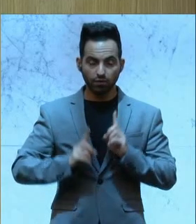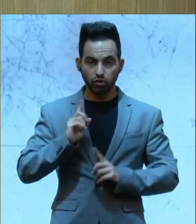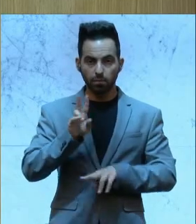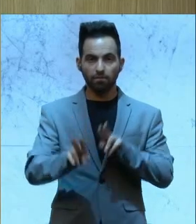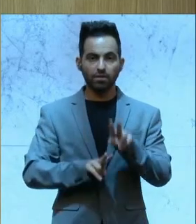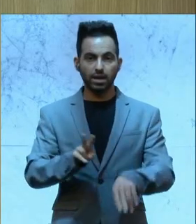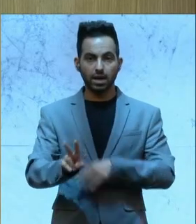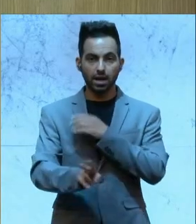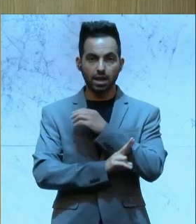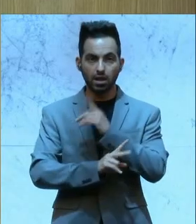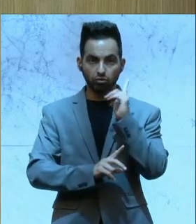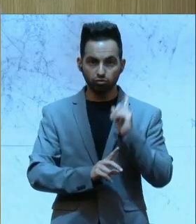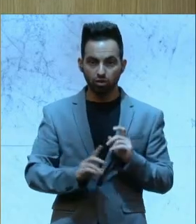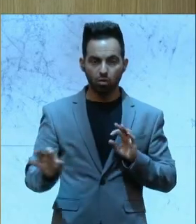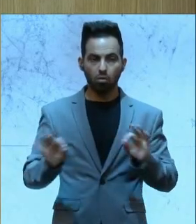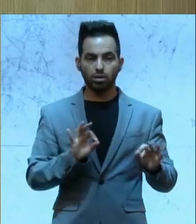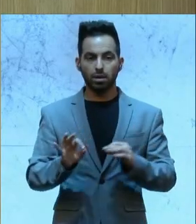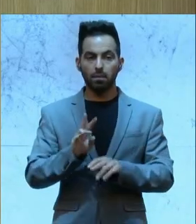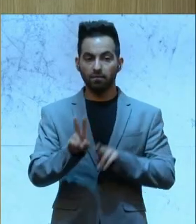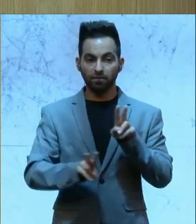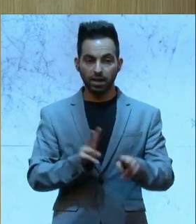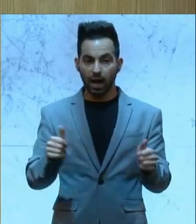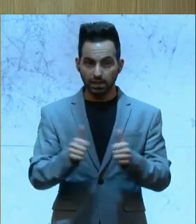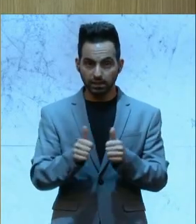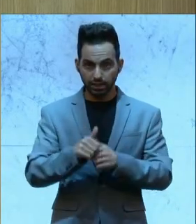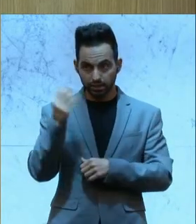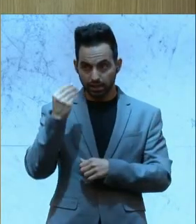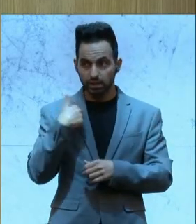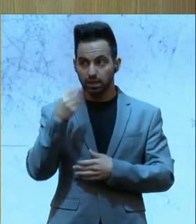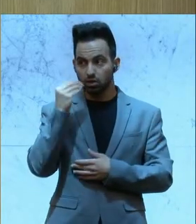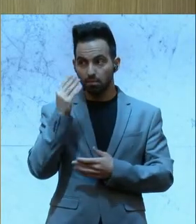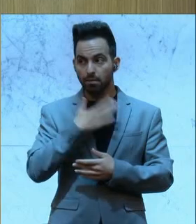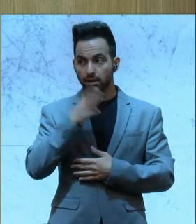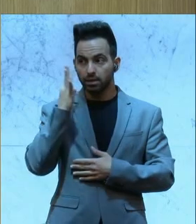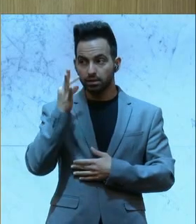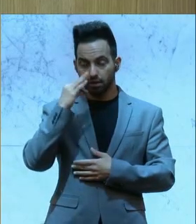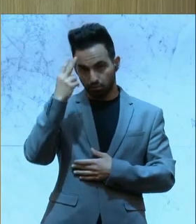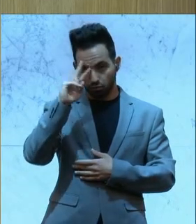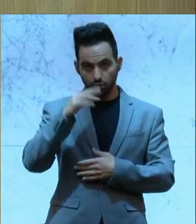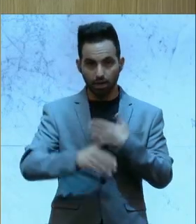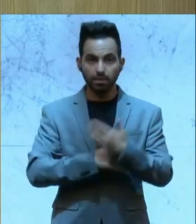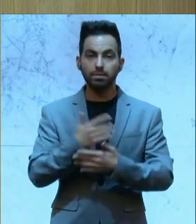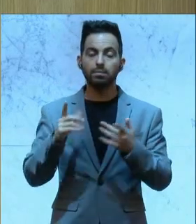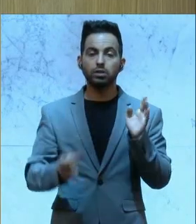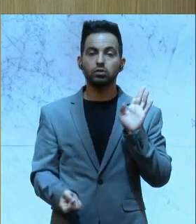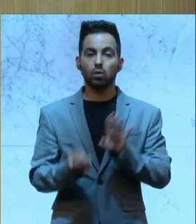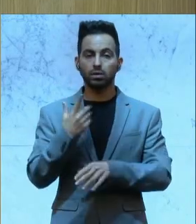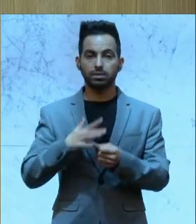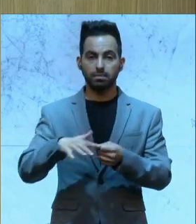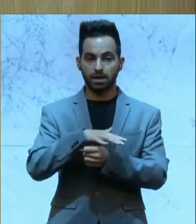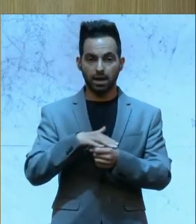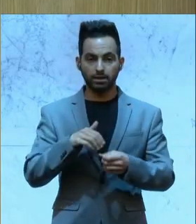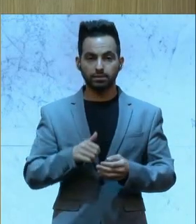zu beginnen oder auch eine Pflegeassistenz zu lernen. Ich glaube, meine Damen und Herren, gerade in